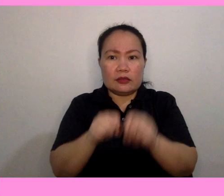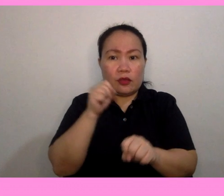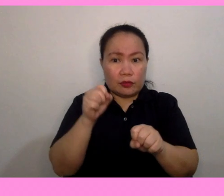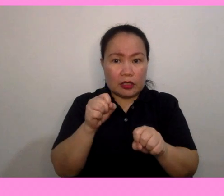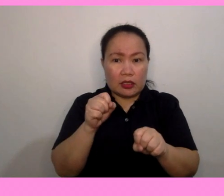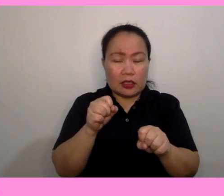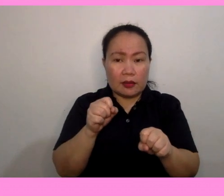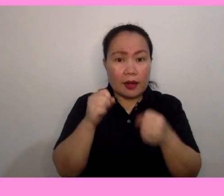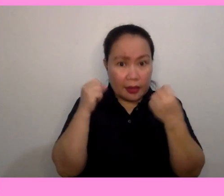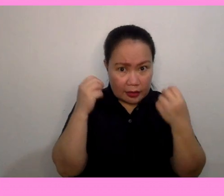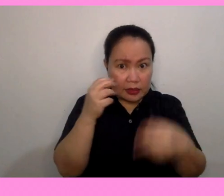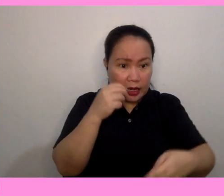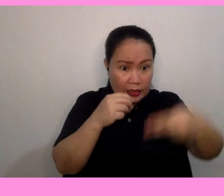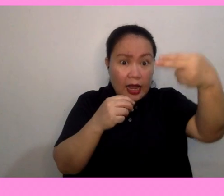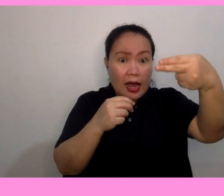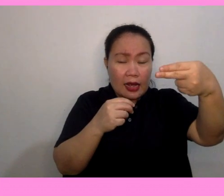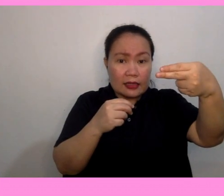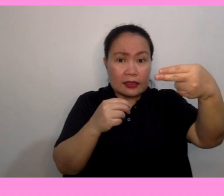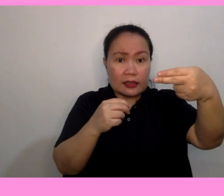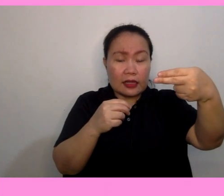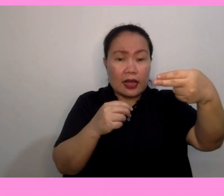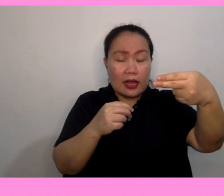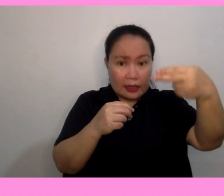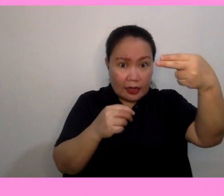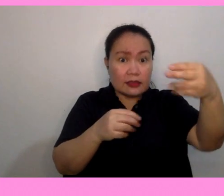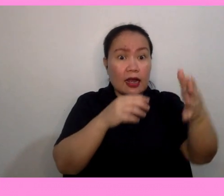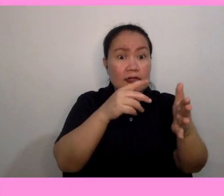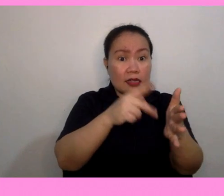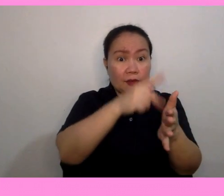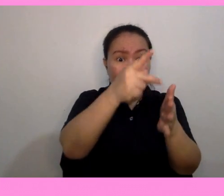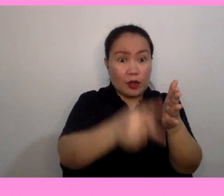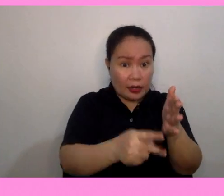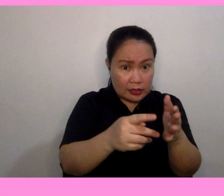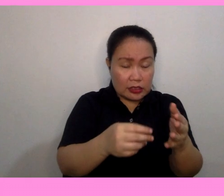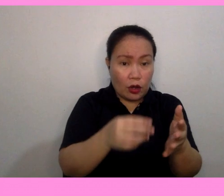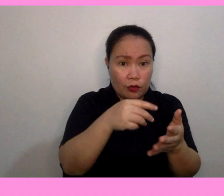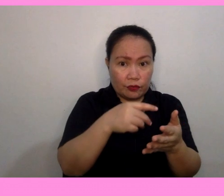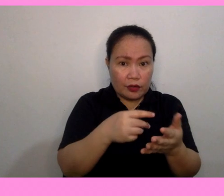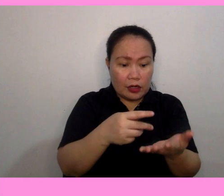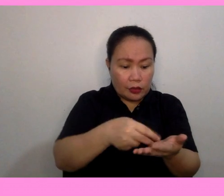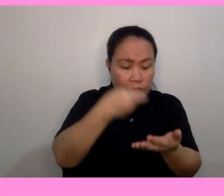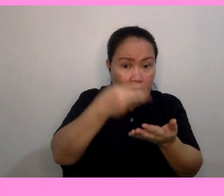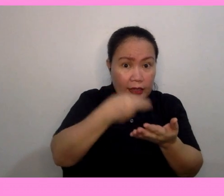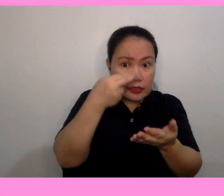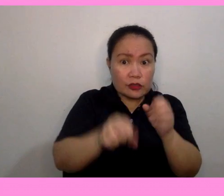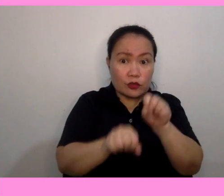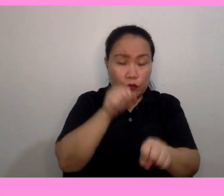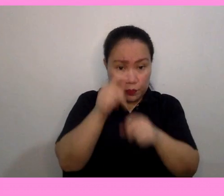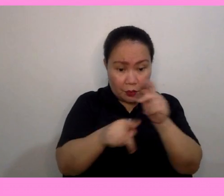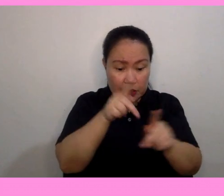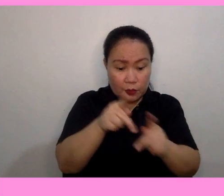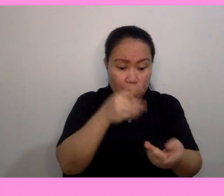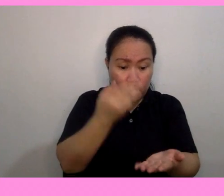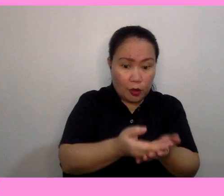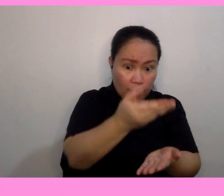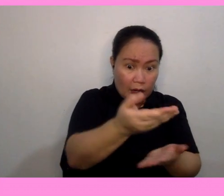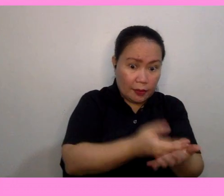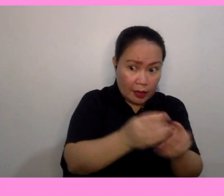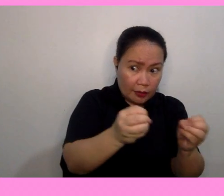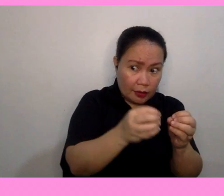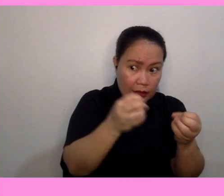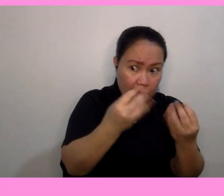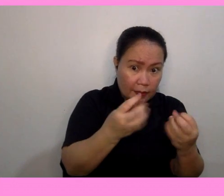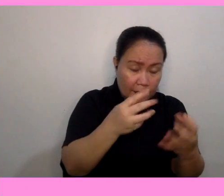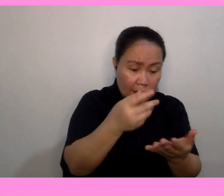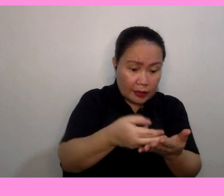sa pamilihan at tataas ang presyo nito. Kaya ang mga mamimili ay bibili na ng marami habang wala pa